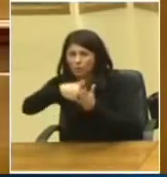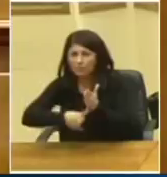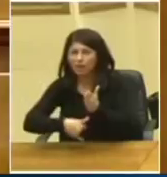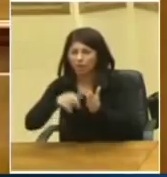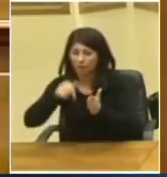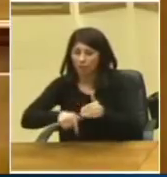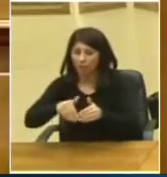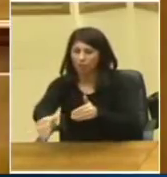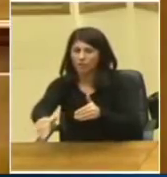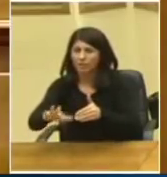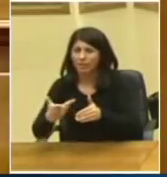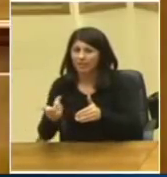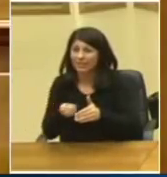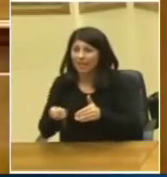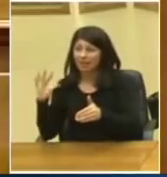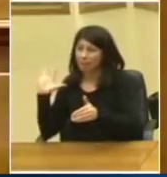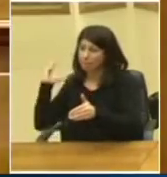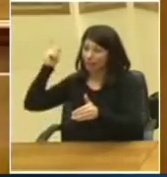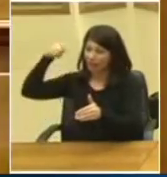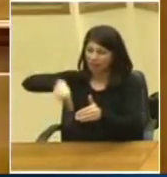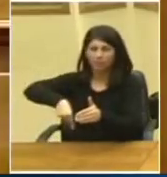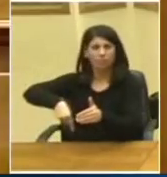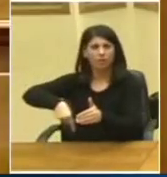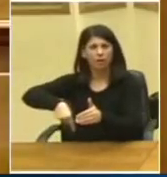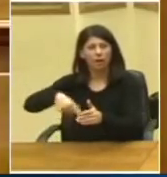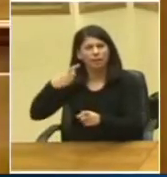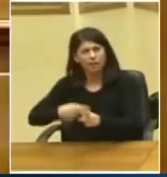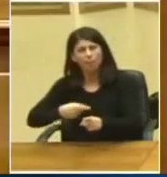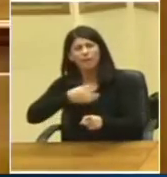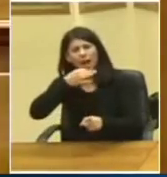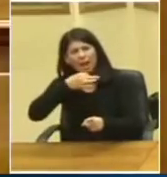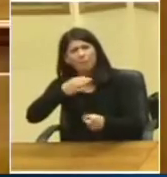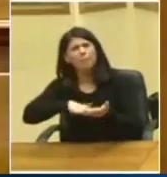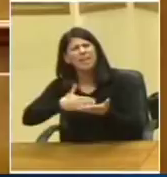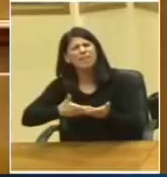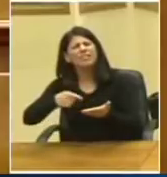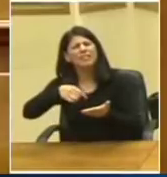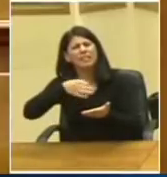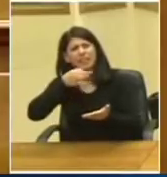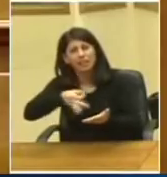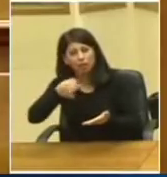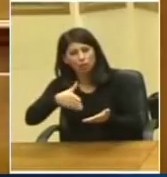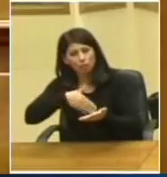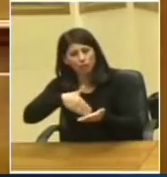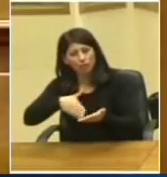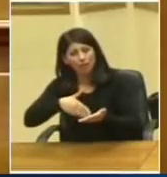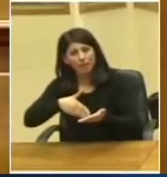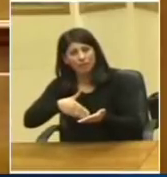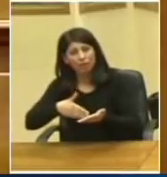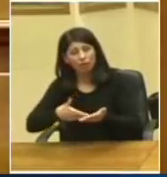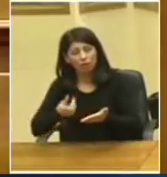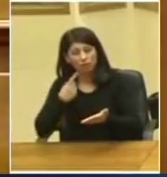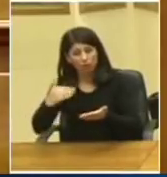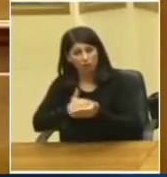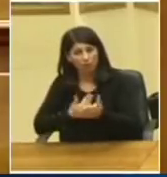Είναι και για το τι έχει γίνει μέχρι σήμερα. Και είναι αυτή η ερμηνευτική δήλωση που ξεκαθαρίζει ότι και τα αδικήματα της Δωροδοκίας